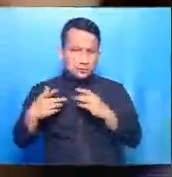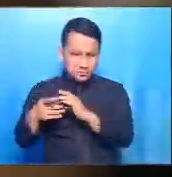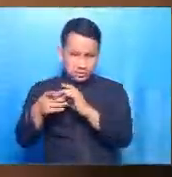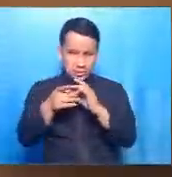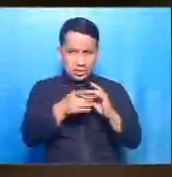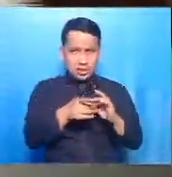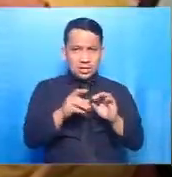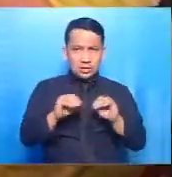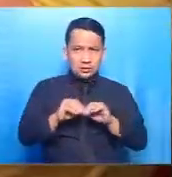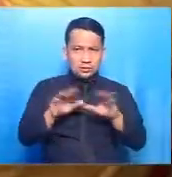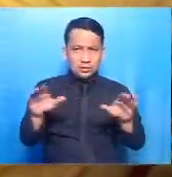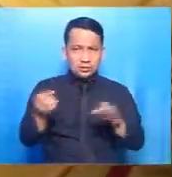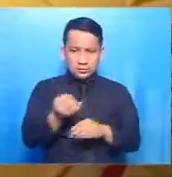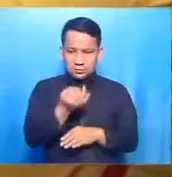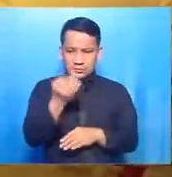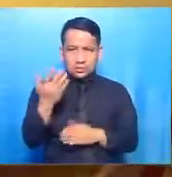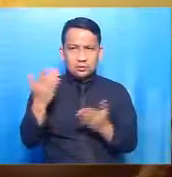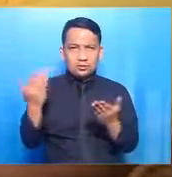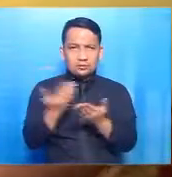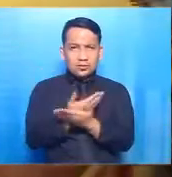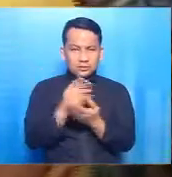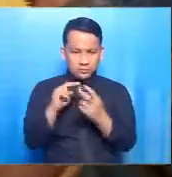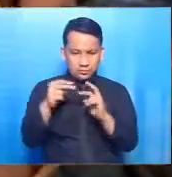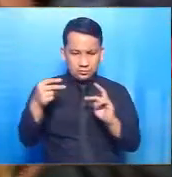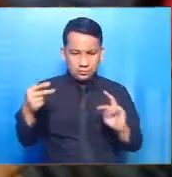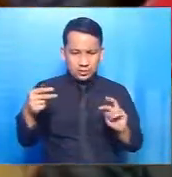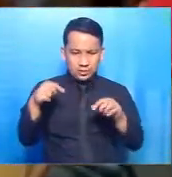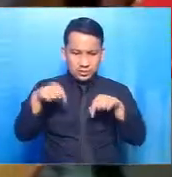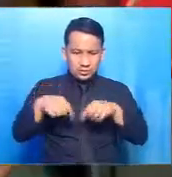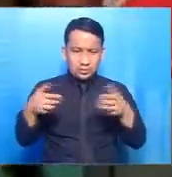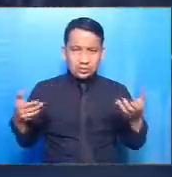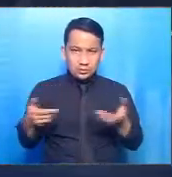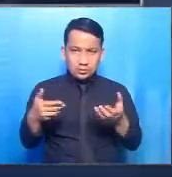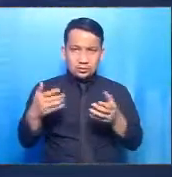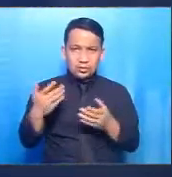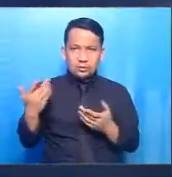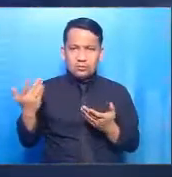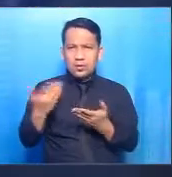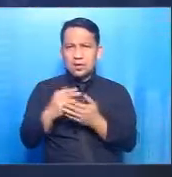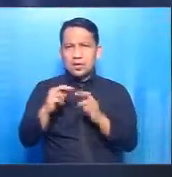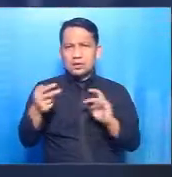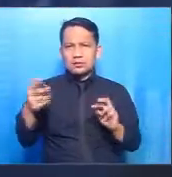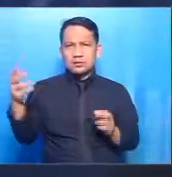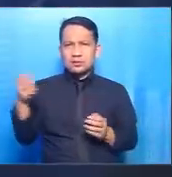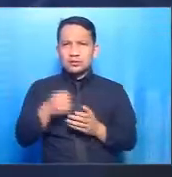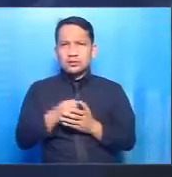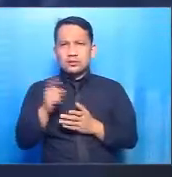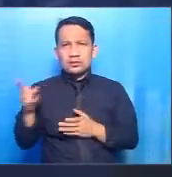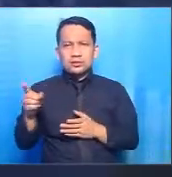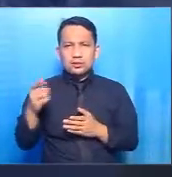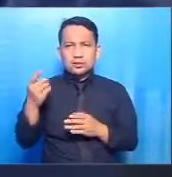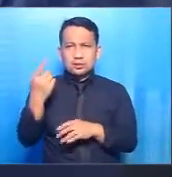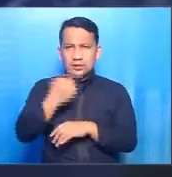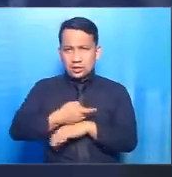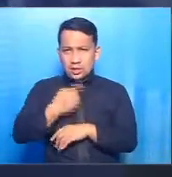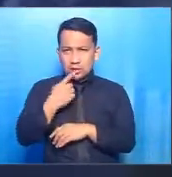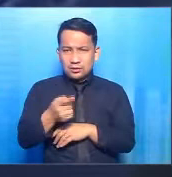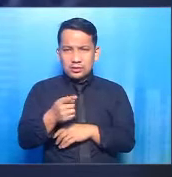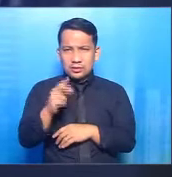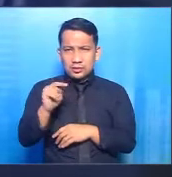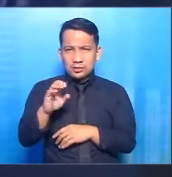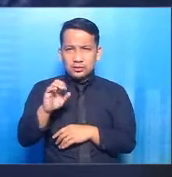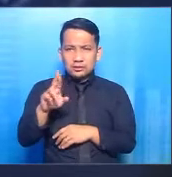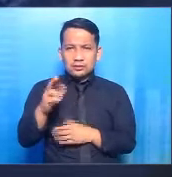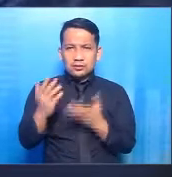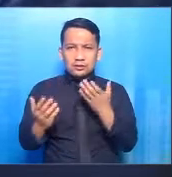sa pagsipa ng mga bilang ang mga bagong variant na nakapasok na sa bansa. Sa kanilang datos, ang daily average new cases sa